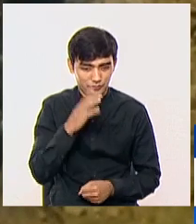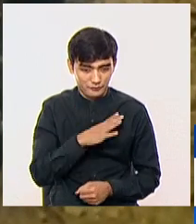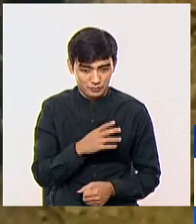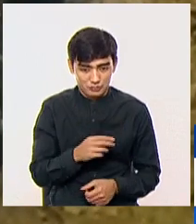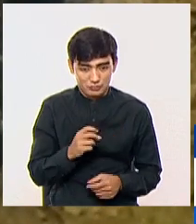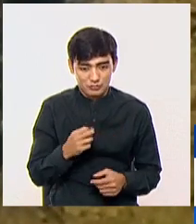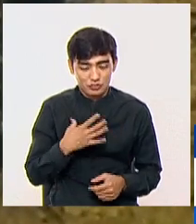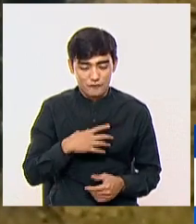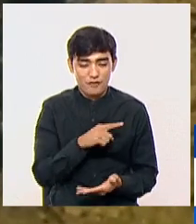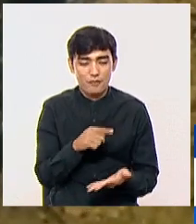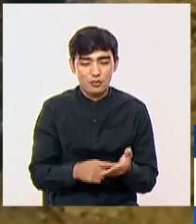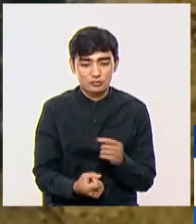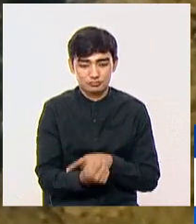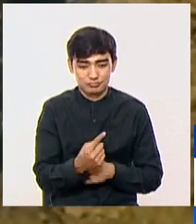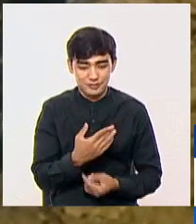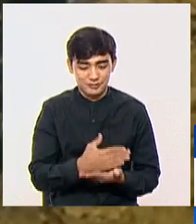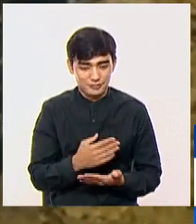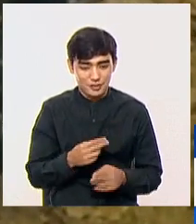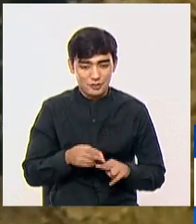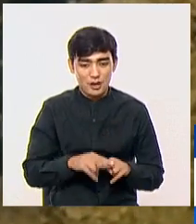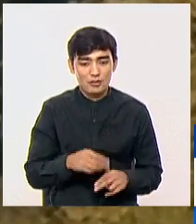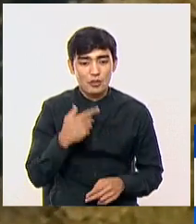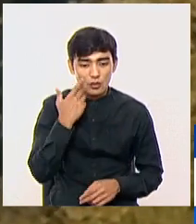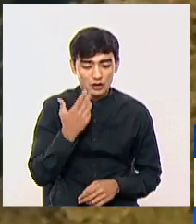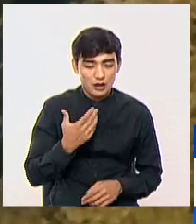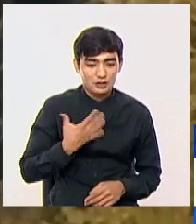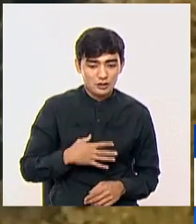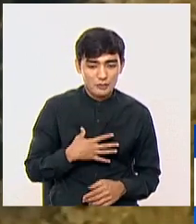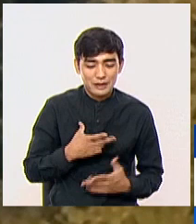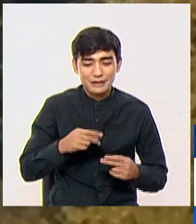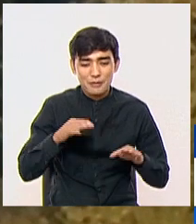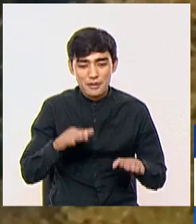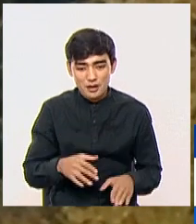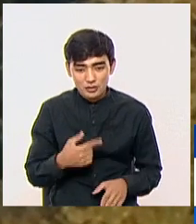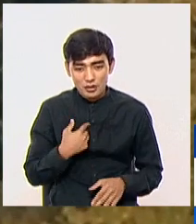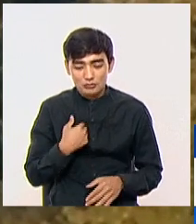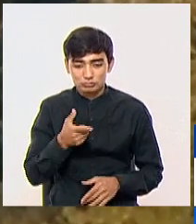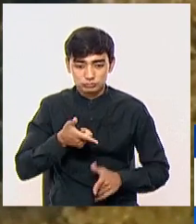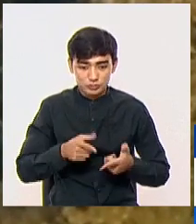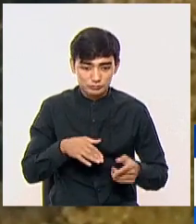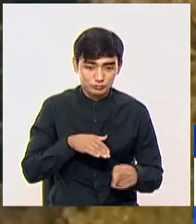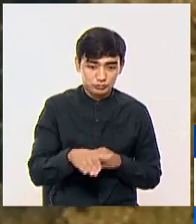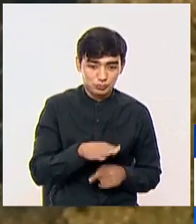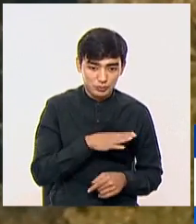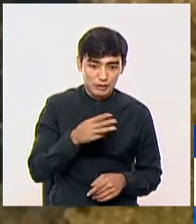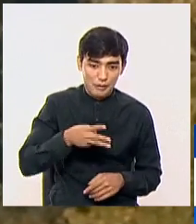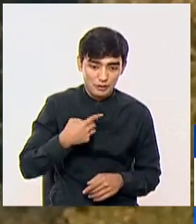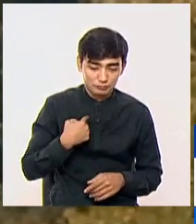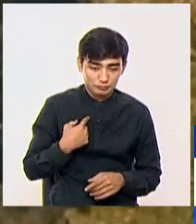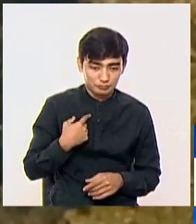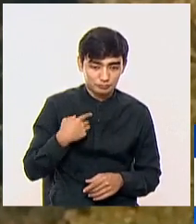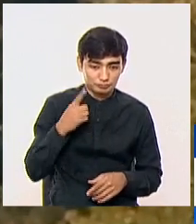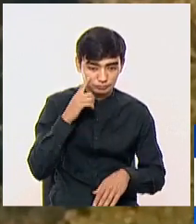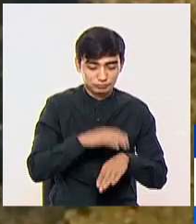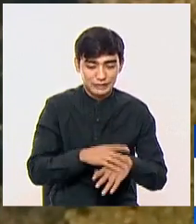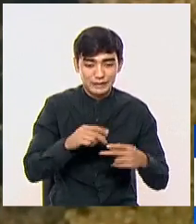вопрос еще, когда и каким образом, или вообще ли проходила та или иная камера, которая